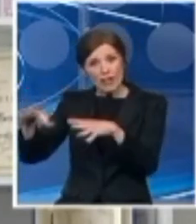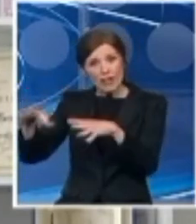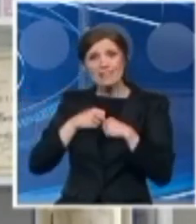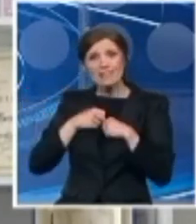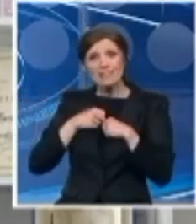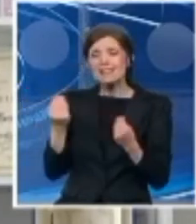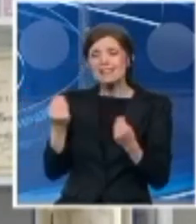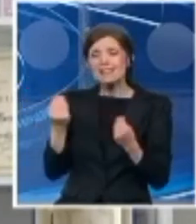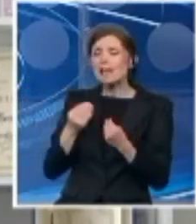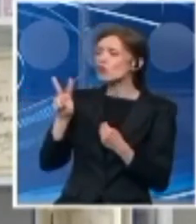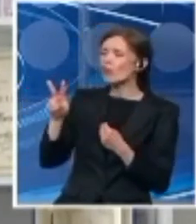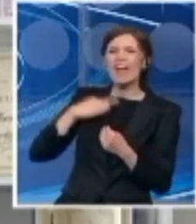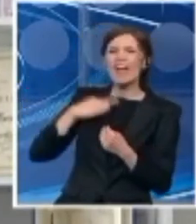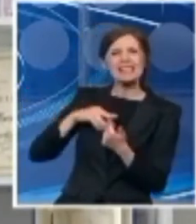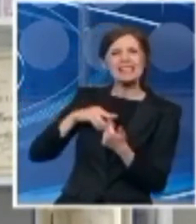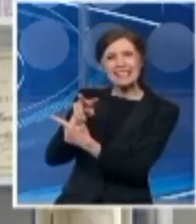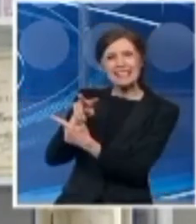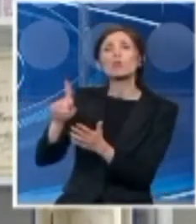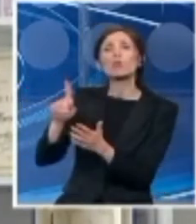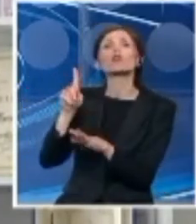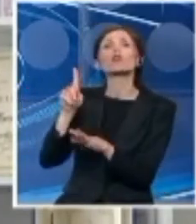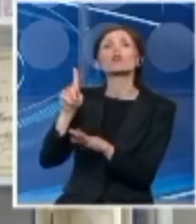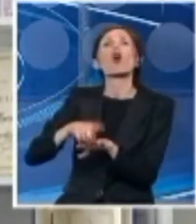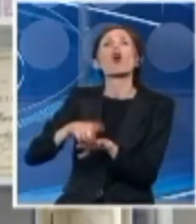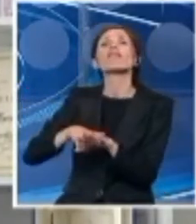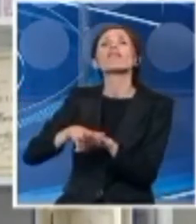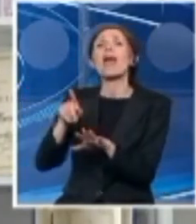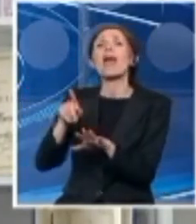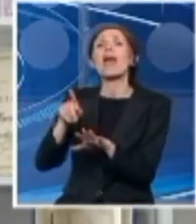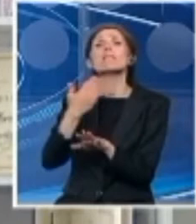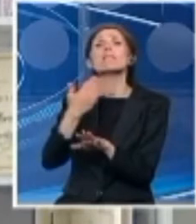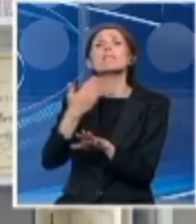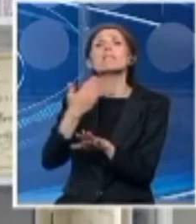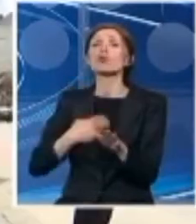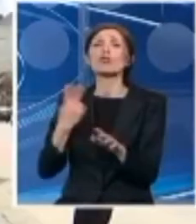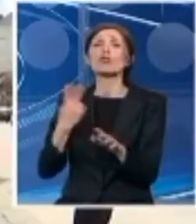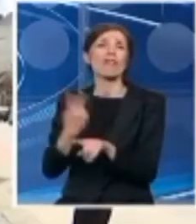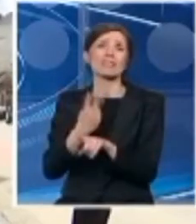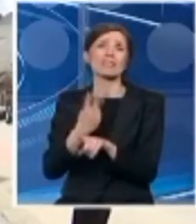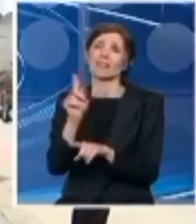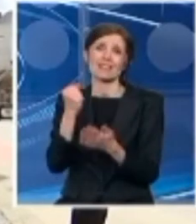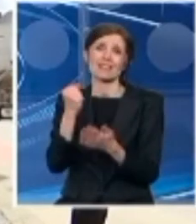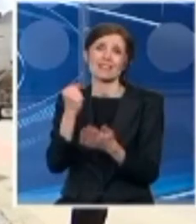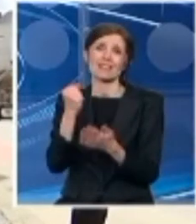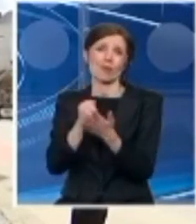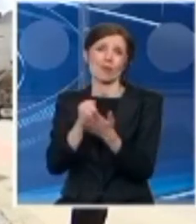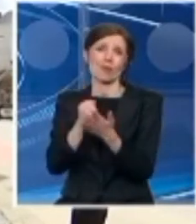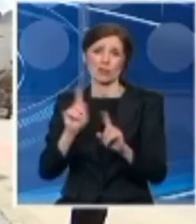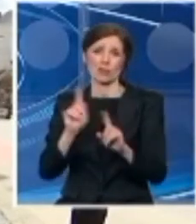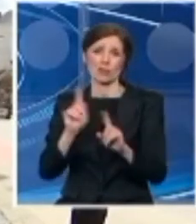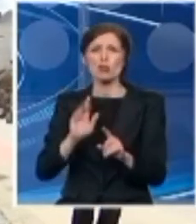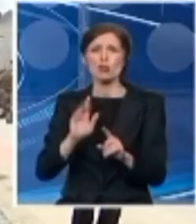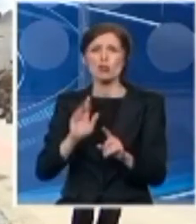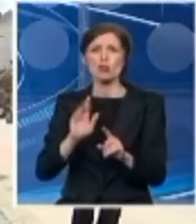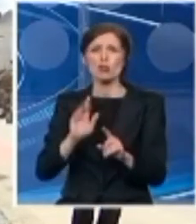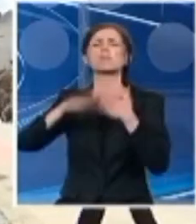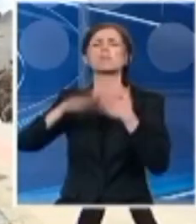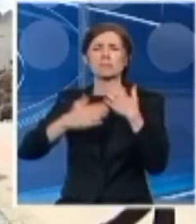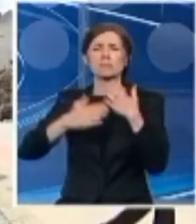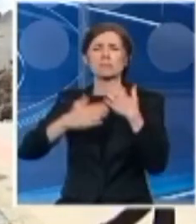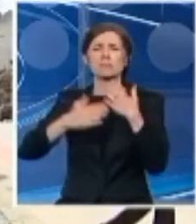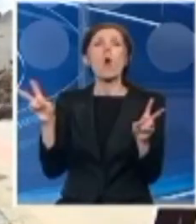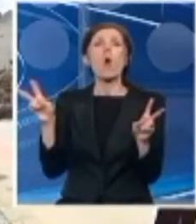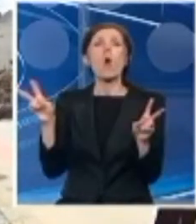državljajanstvo? konim rasni avrtovi unuci odrekli su se naslednog prava pod uslom tegraca šovit u kosmiku koji će